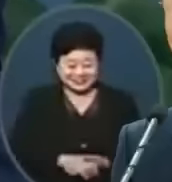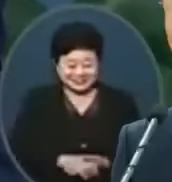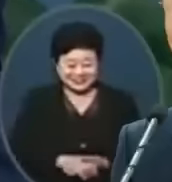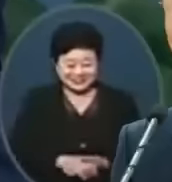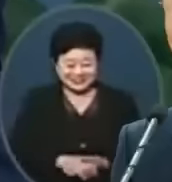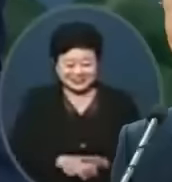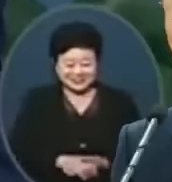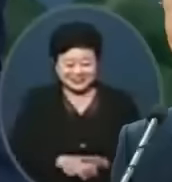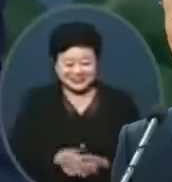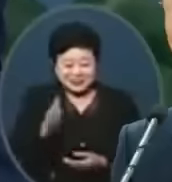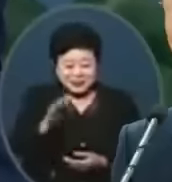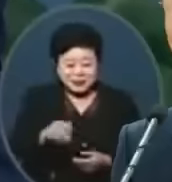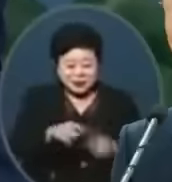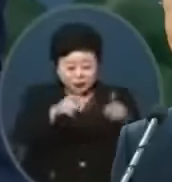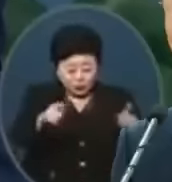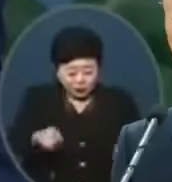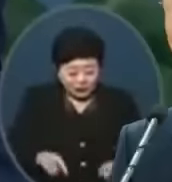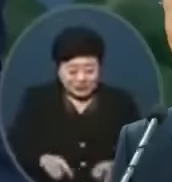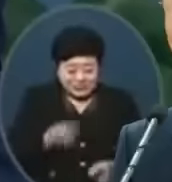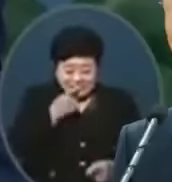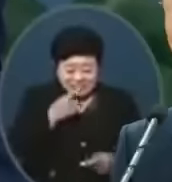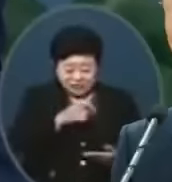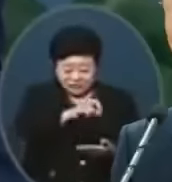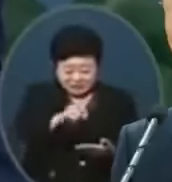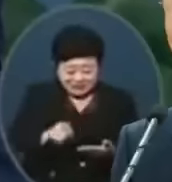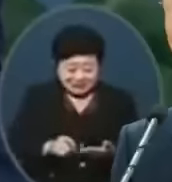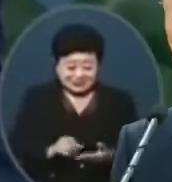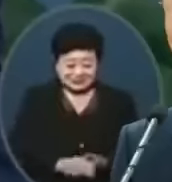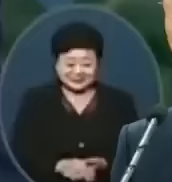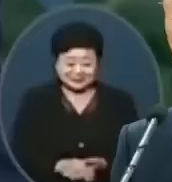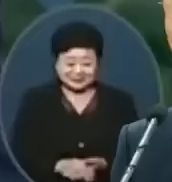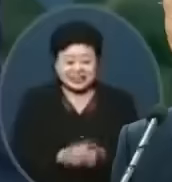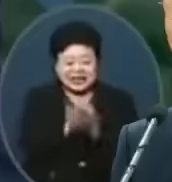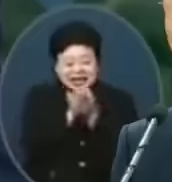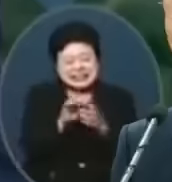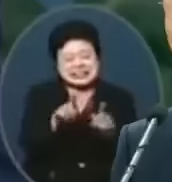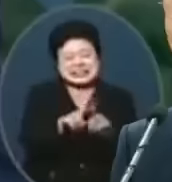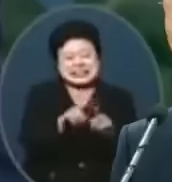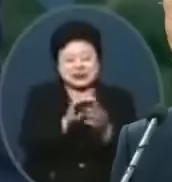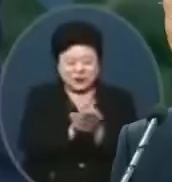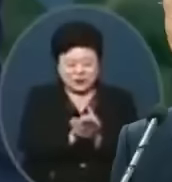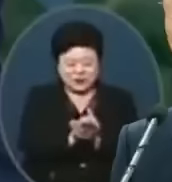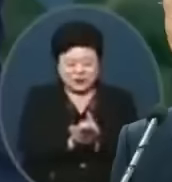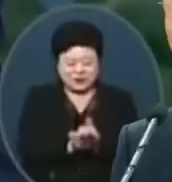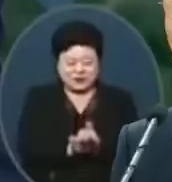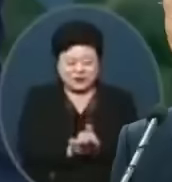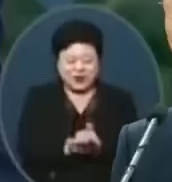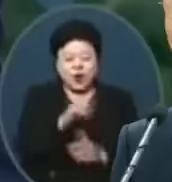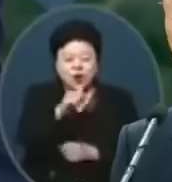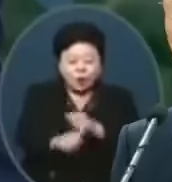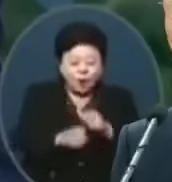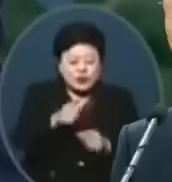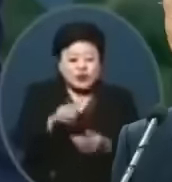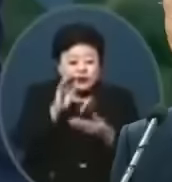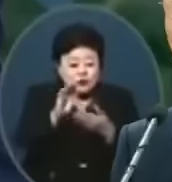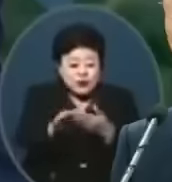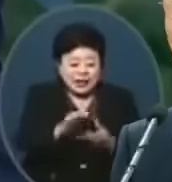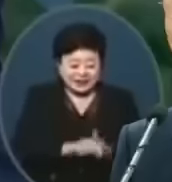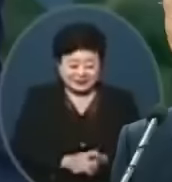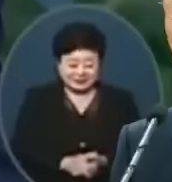그러면 노트를 가져와서 저와 같이 기도하고 5년 이내